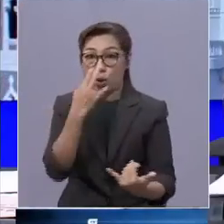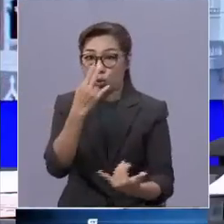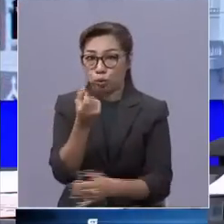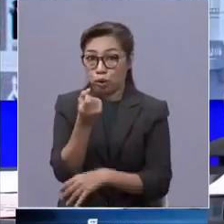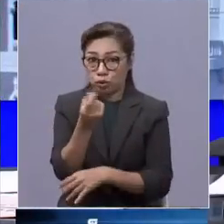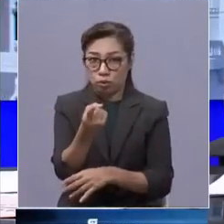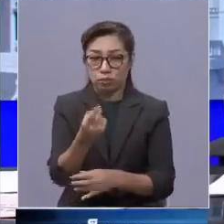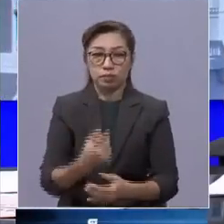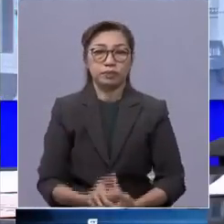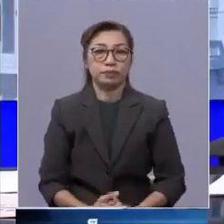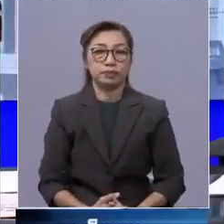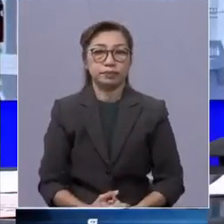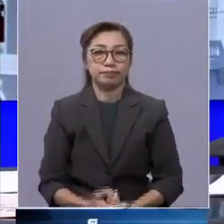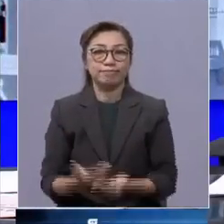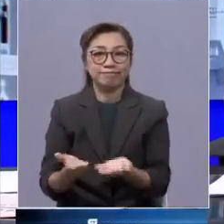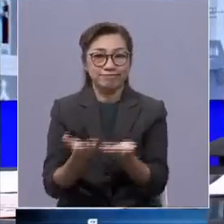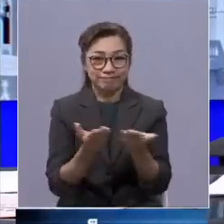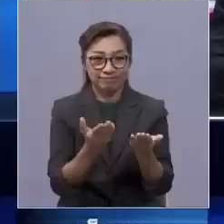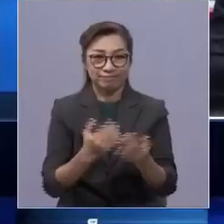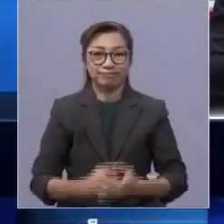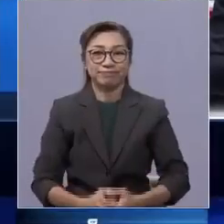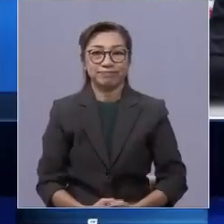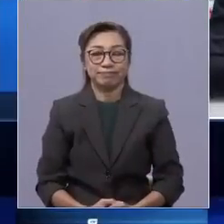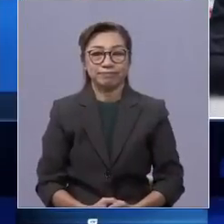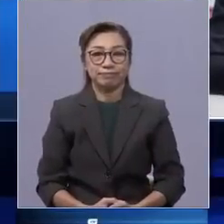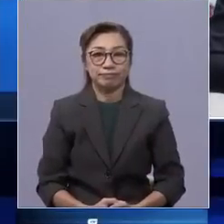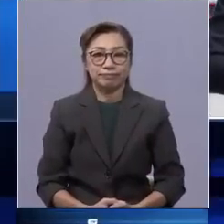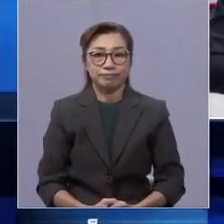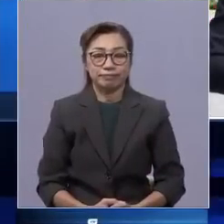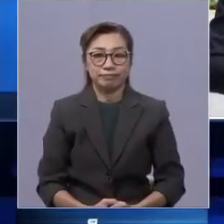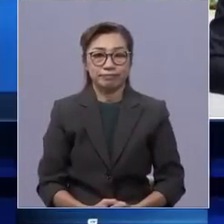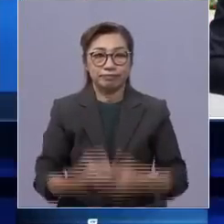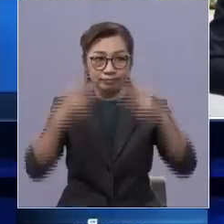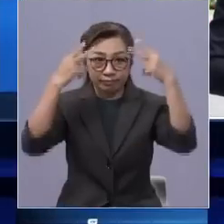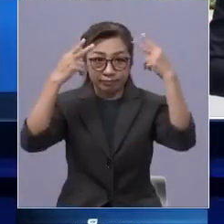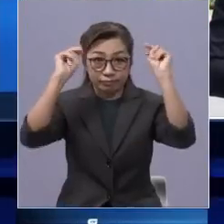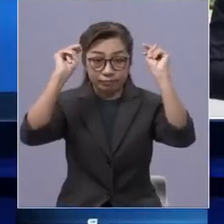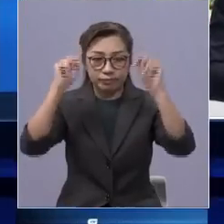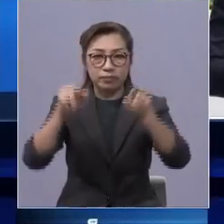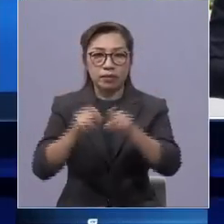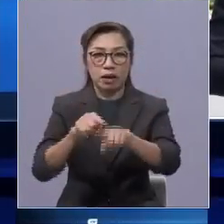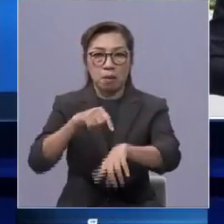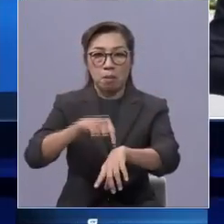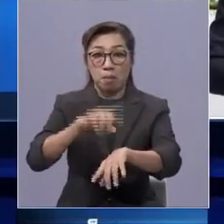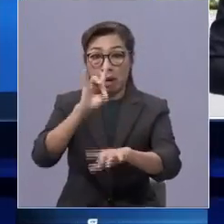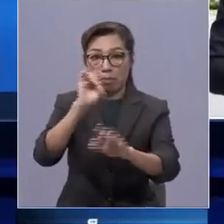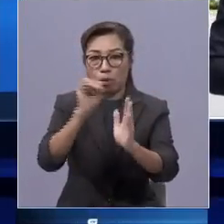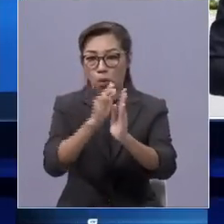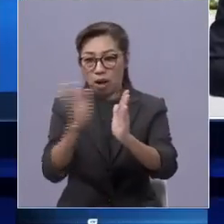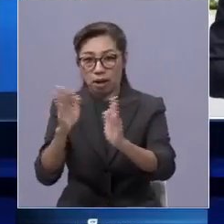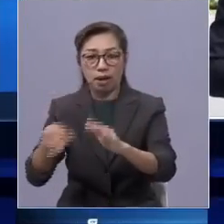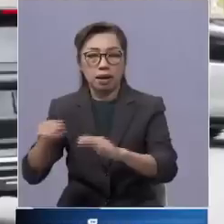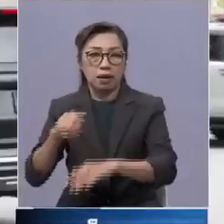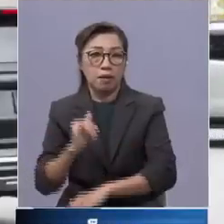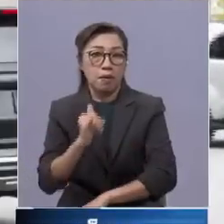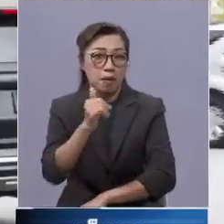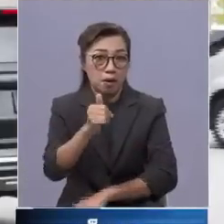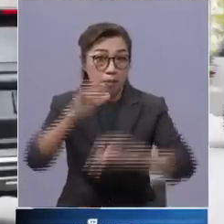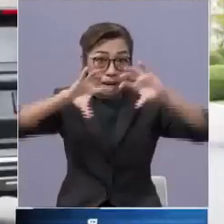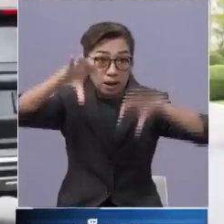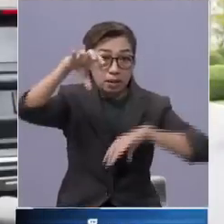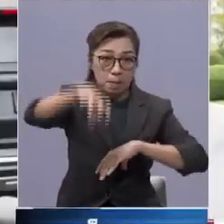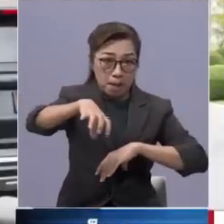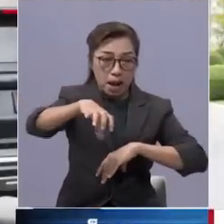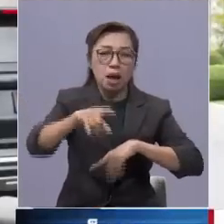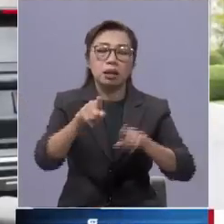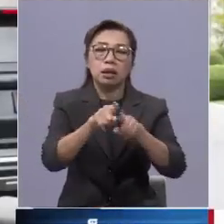ดจากทำเนียบรัฐบาลเข้ามาครับเชิญครับ เชิญครับ นายกรัฐมนตรีถือเลิกหลัง8นาฬิกาเข้าไหว้สิ่งศักดิ์สิทธิ์ประจำทำเนียบรัฐบา